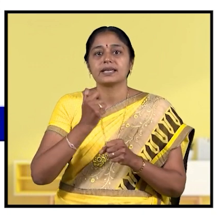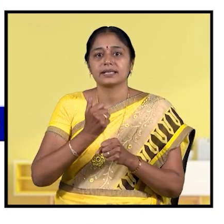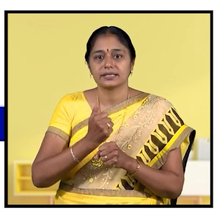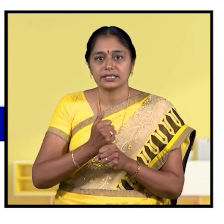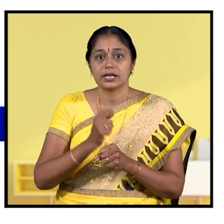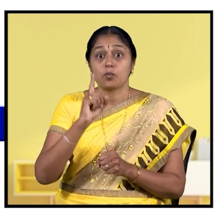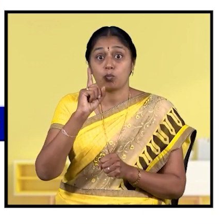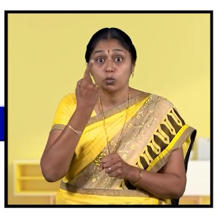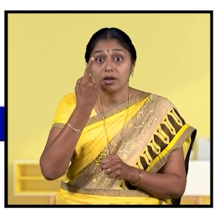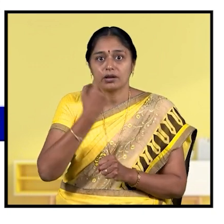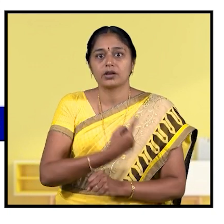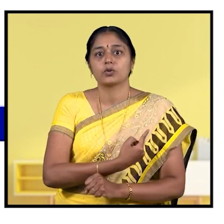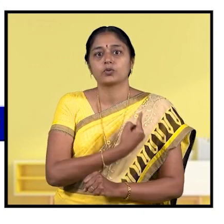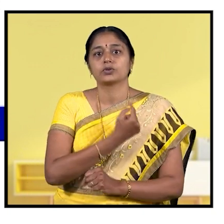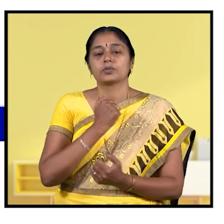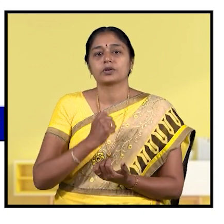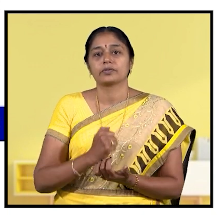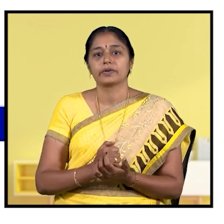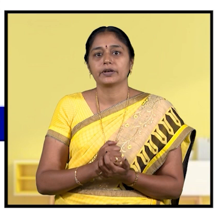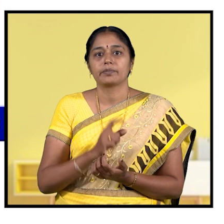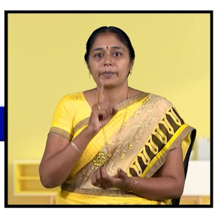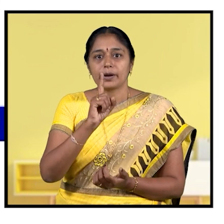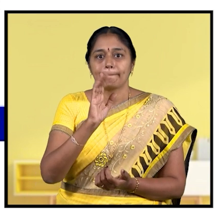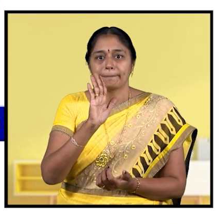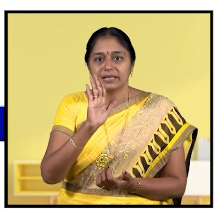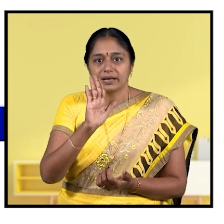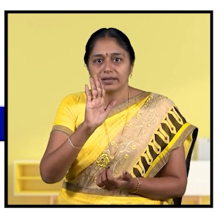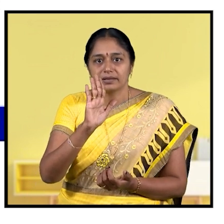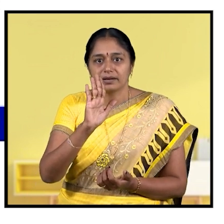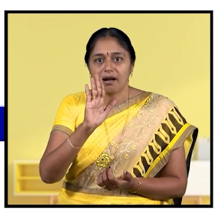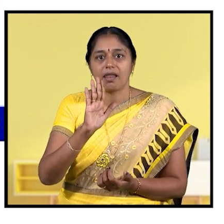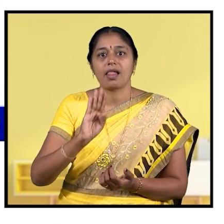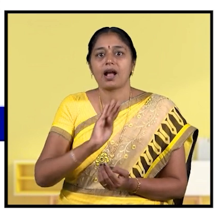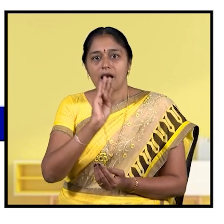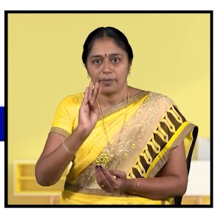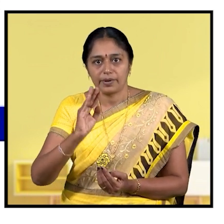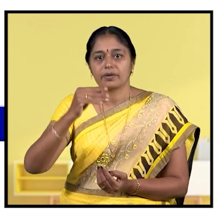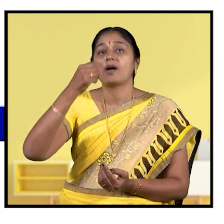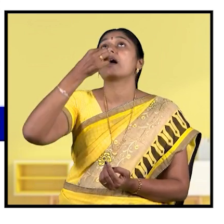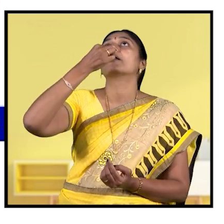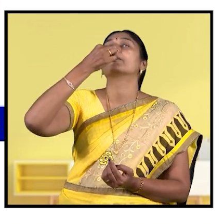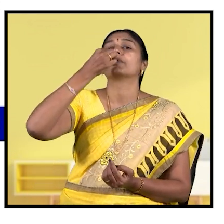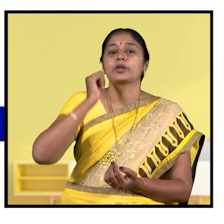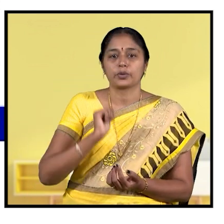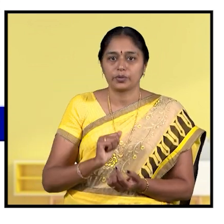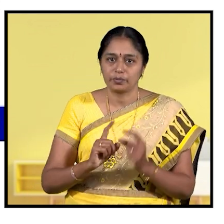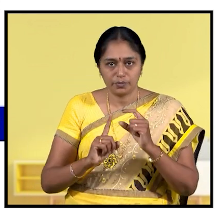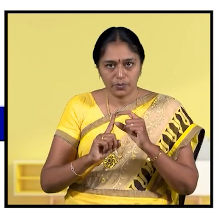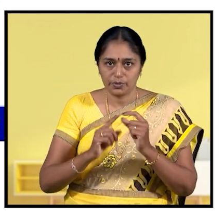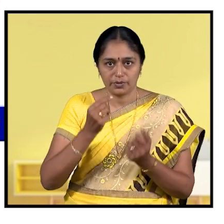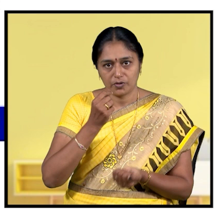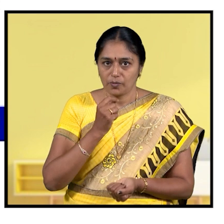மருந்தளவு 1வது ஊட்டம். அடுத்தாற் போல் 15 நாள் கழித்து அந்த குழந்தைக்கு வாய் வழியே போலியோ மருந்து போடணும், அது வந்து 1வது